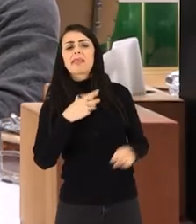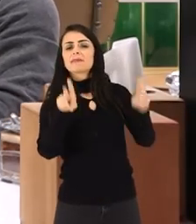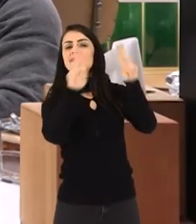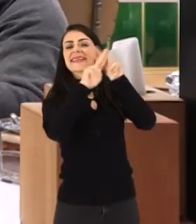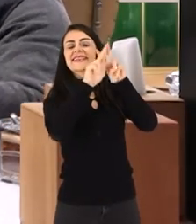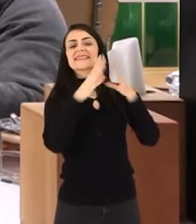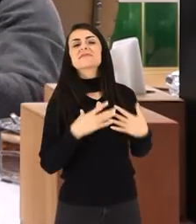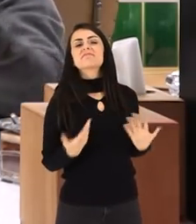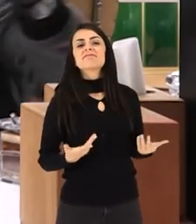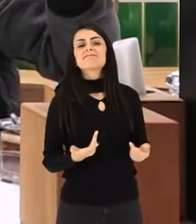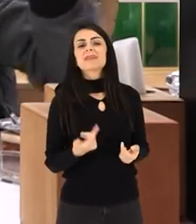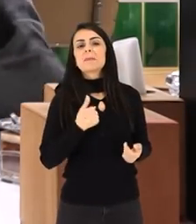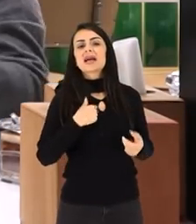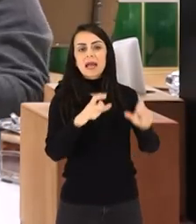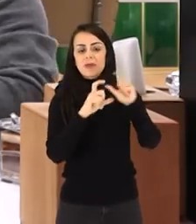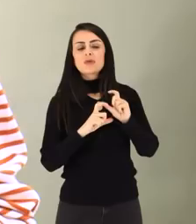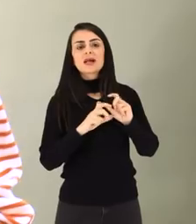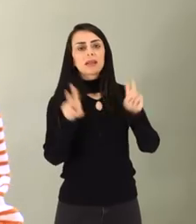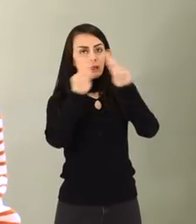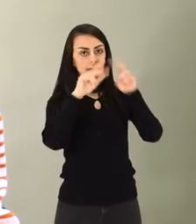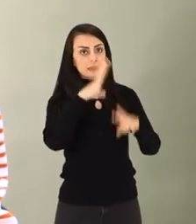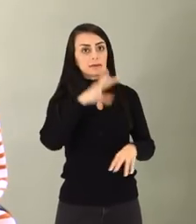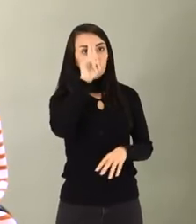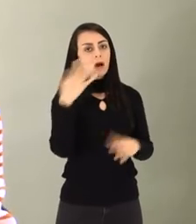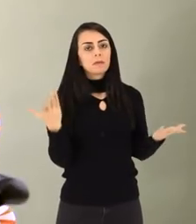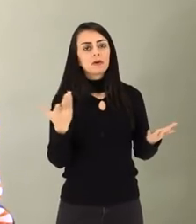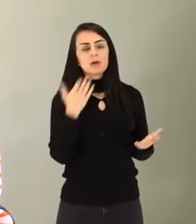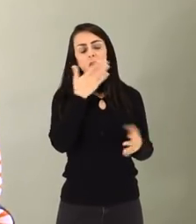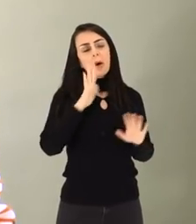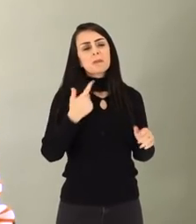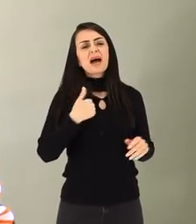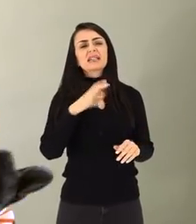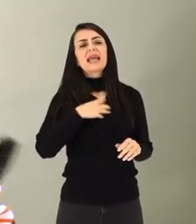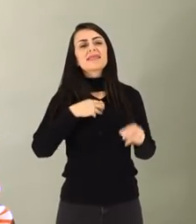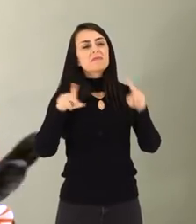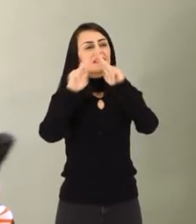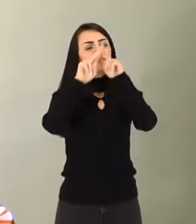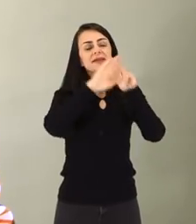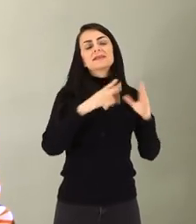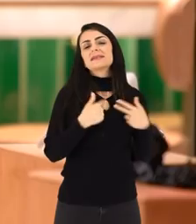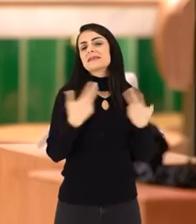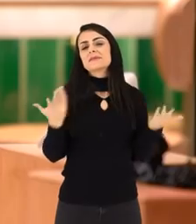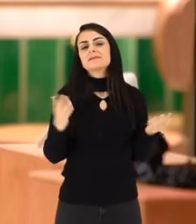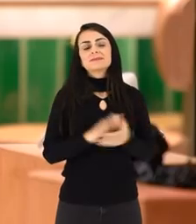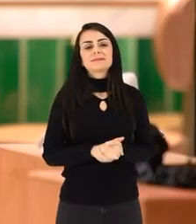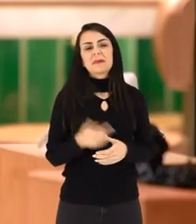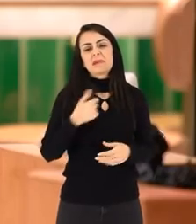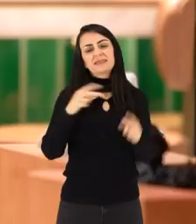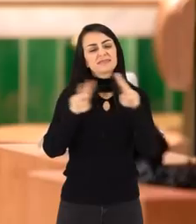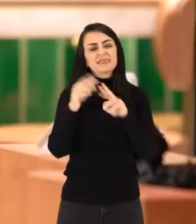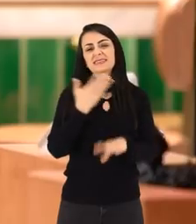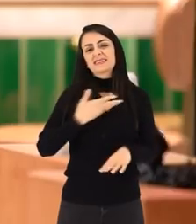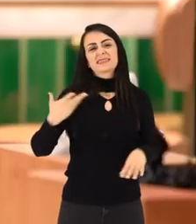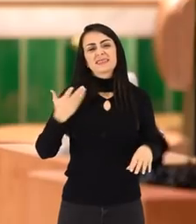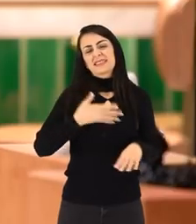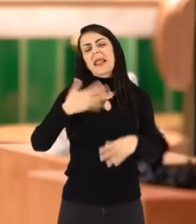mesela yıldızın var mı deseler ben bir yıldızım derim yani. Ne bileyim ya öyle oradan bir mülkiyet sahibi edinme derdim yok yani, anladın mı? O zaten benim, bu